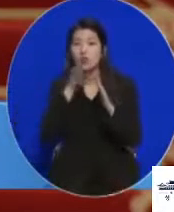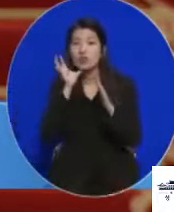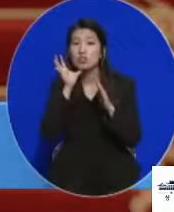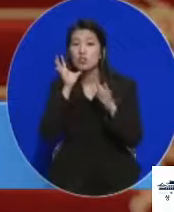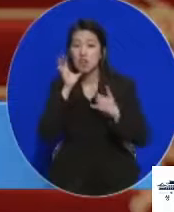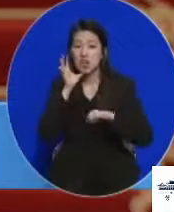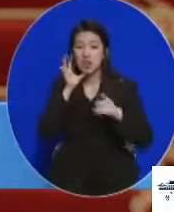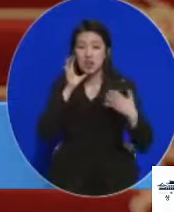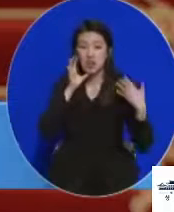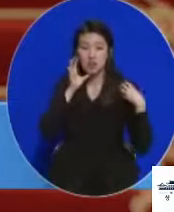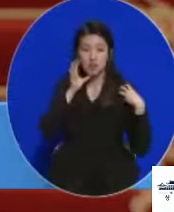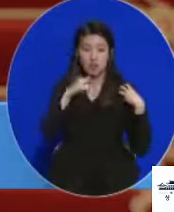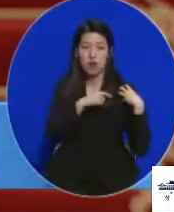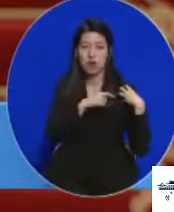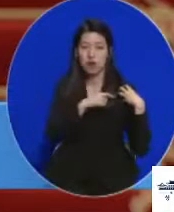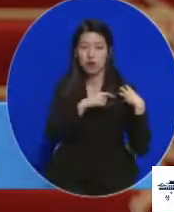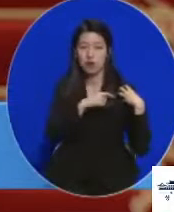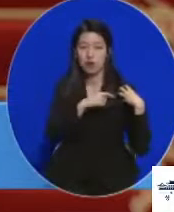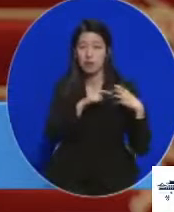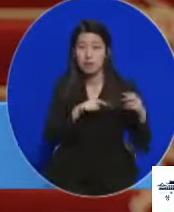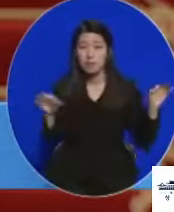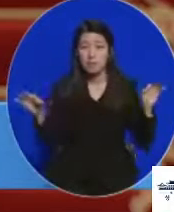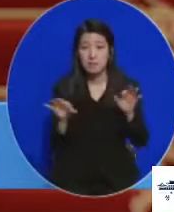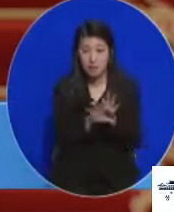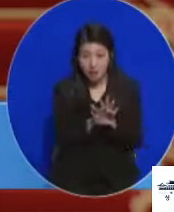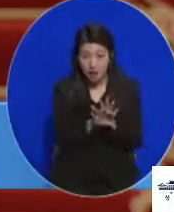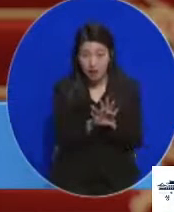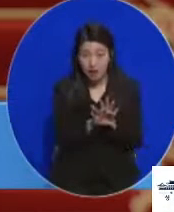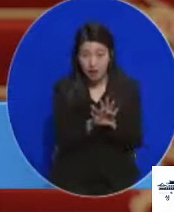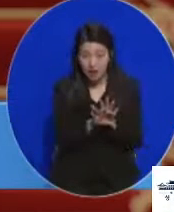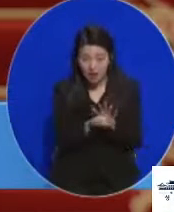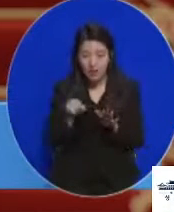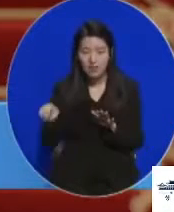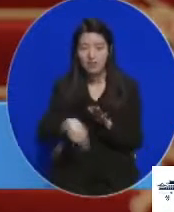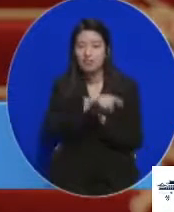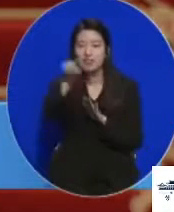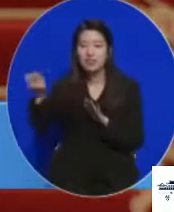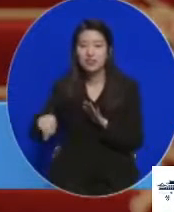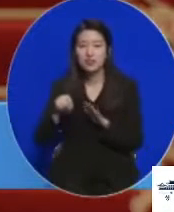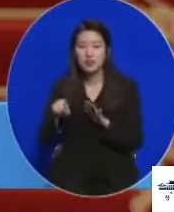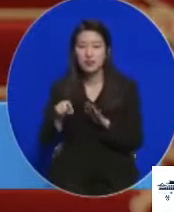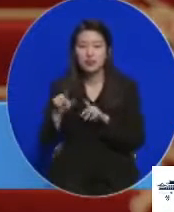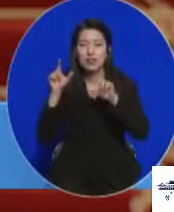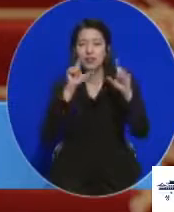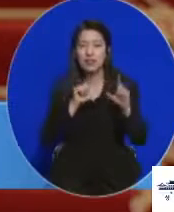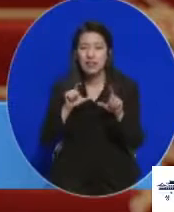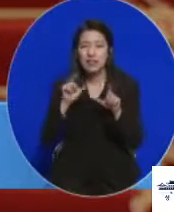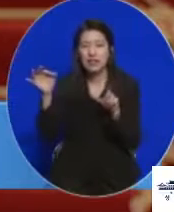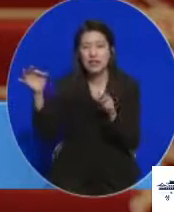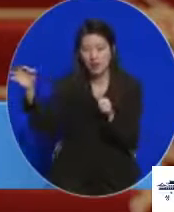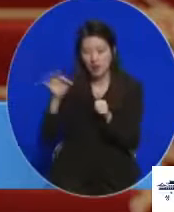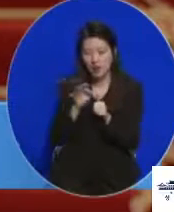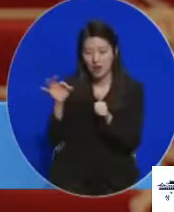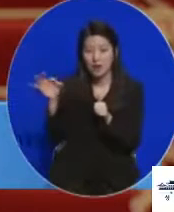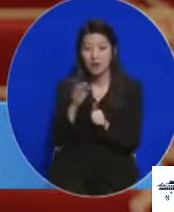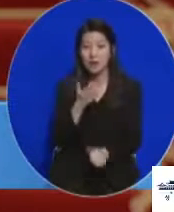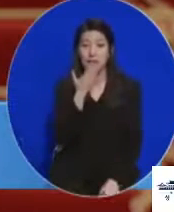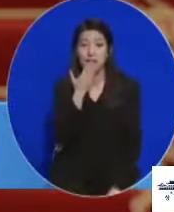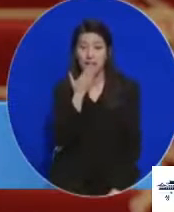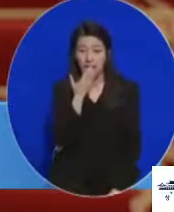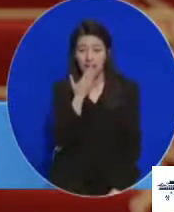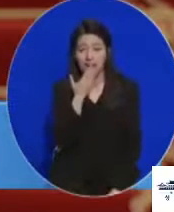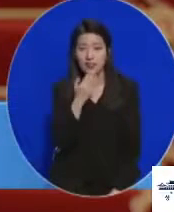저소득 가구 모두 이달부터 생계 급여를 받을 수 있게 되었으며 내년부터는